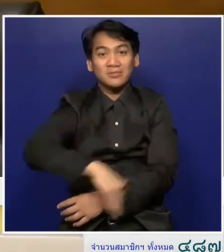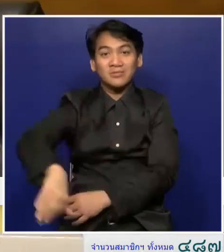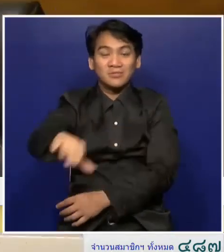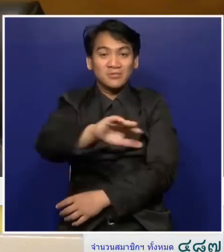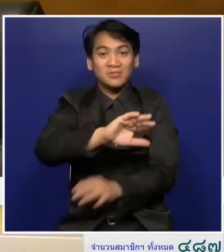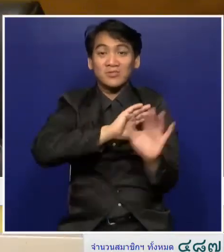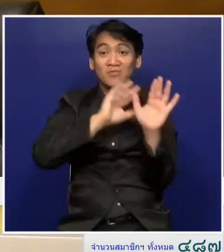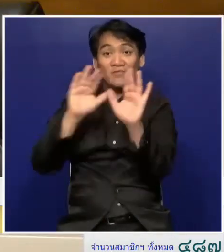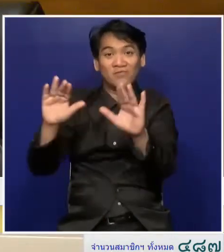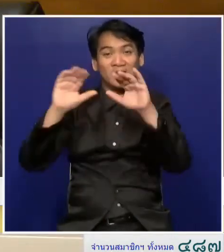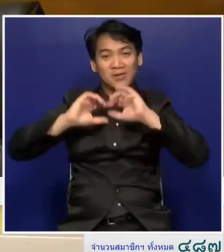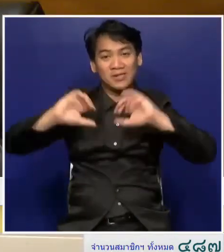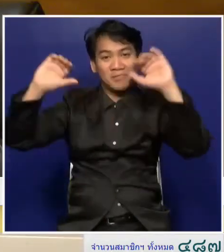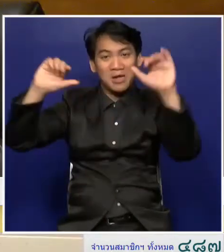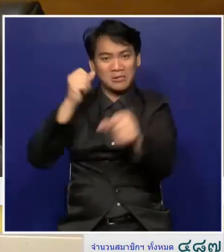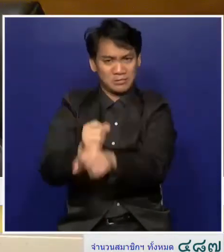้สามารถ Jegนึง